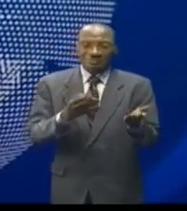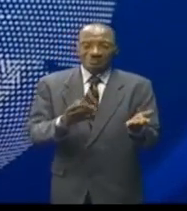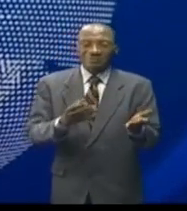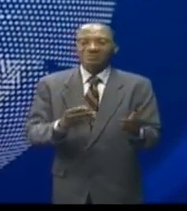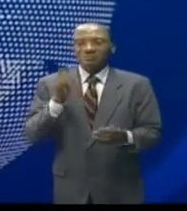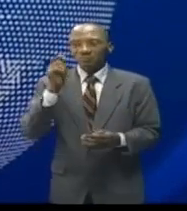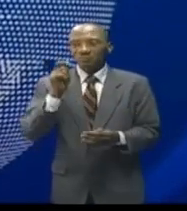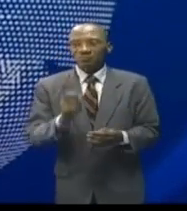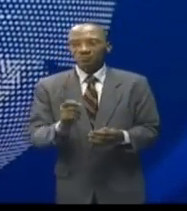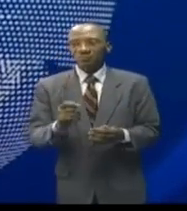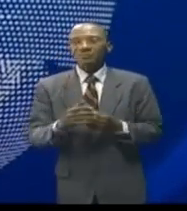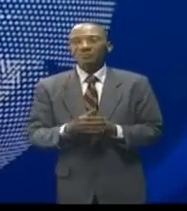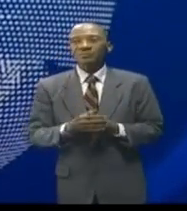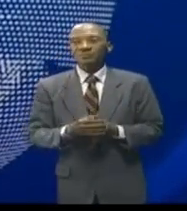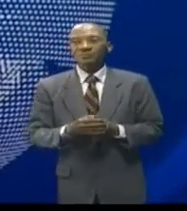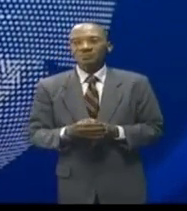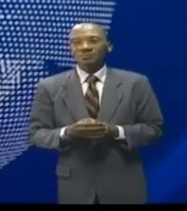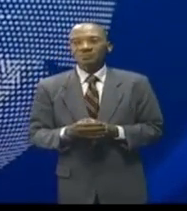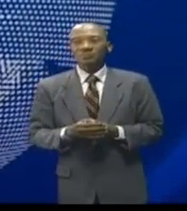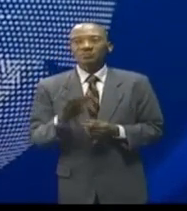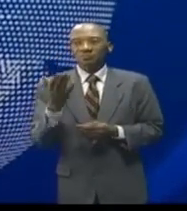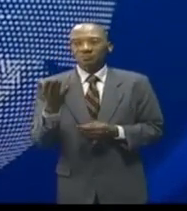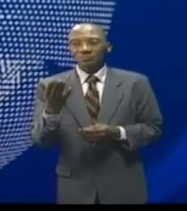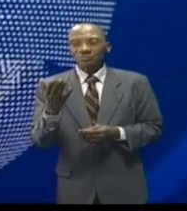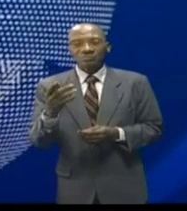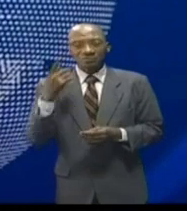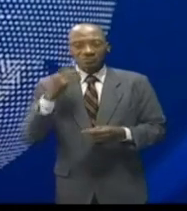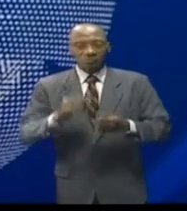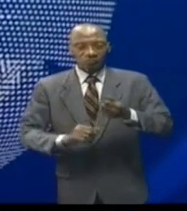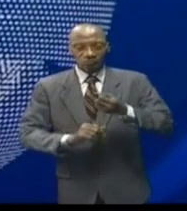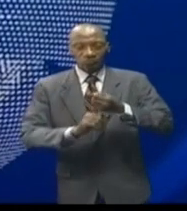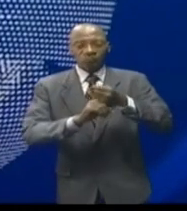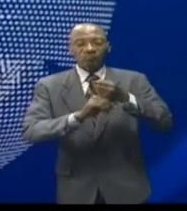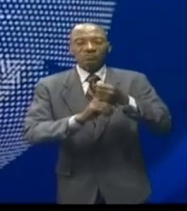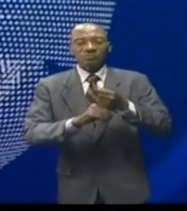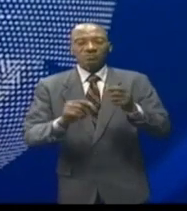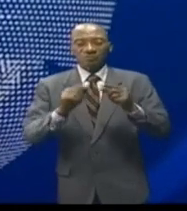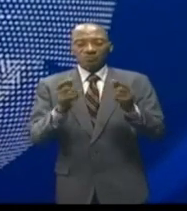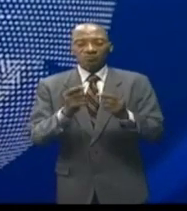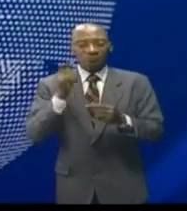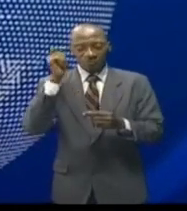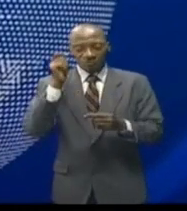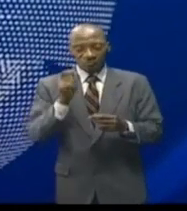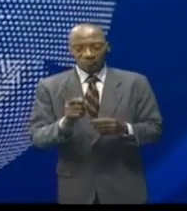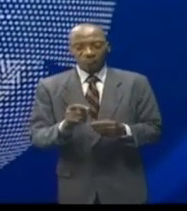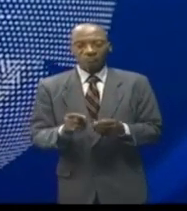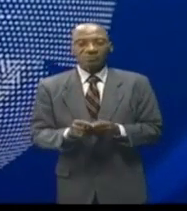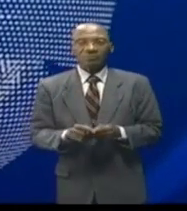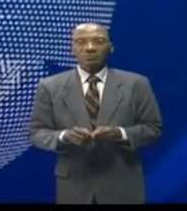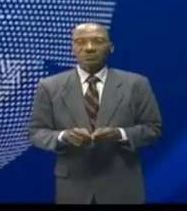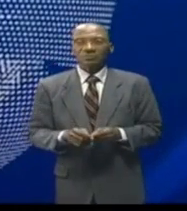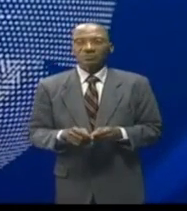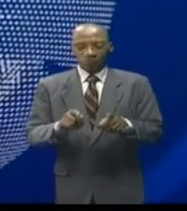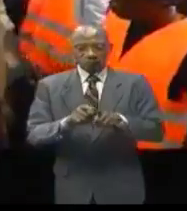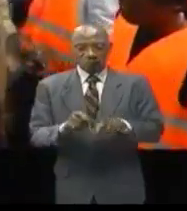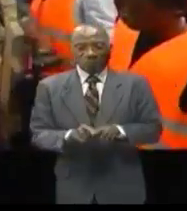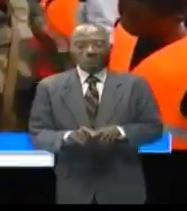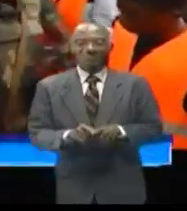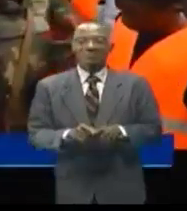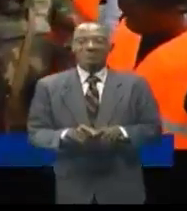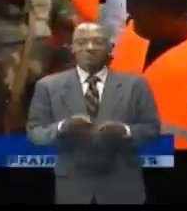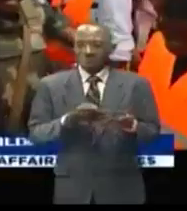demandé de soutenir les efforts d'essai ainsi que le Président de la République Félix Antoine qui c'est qui Lembo regardez